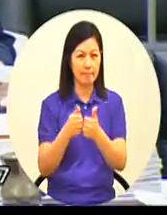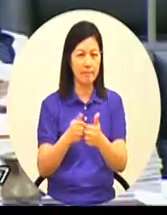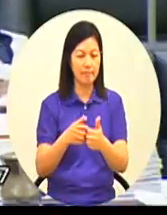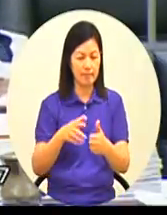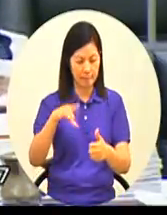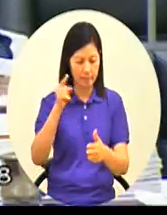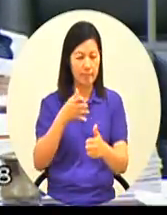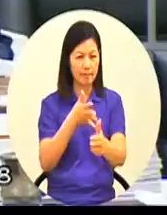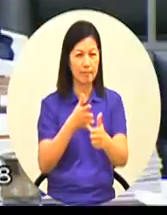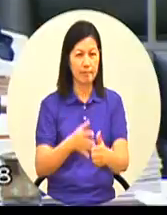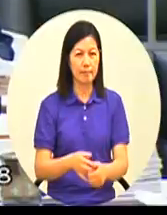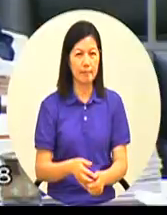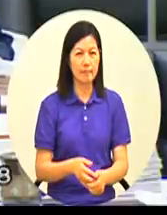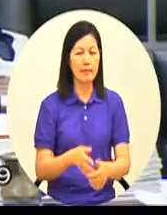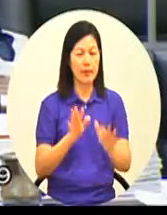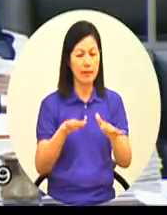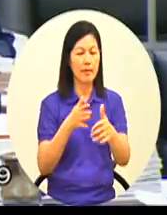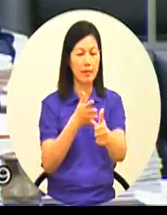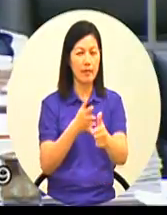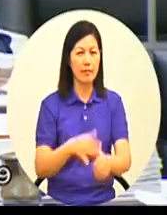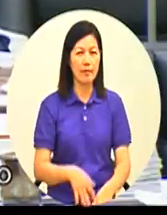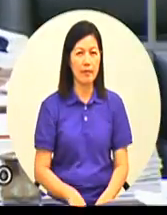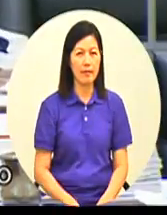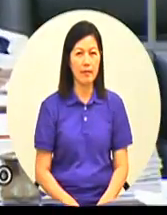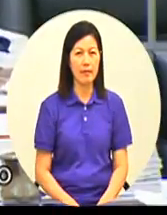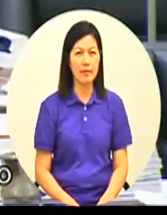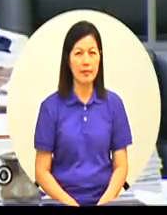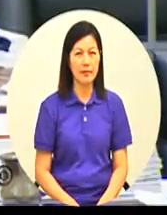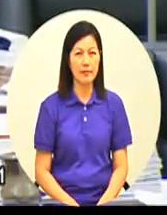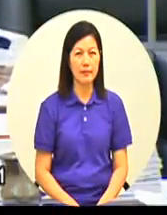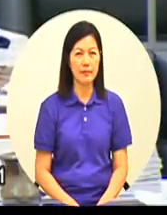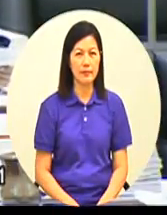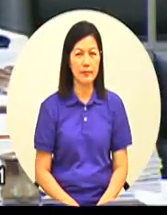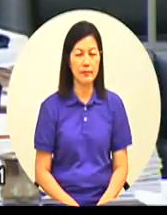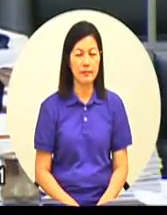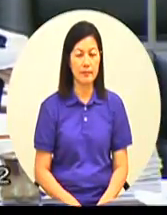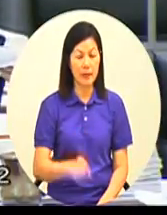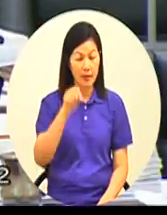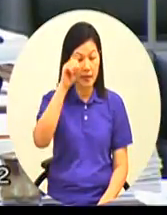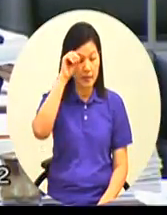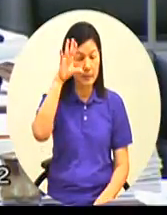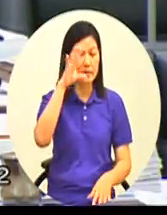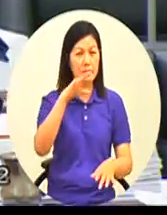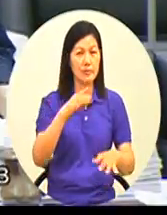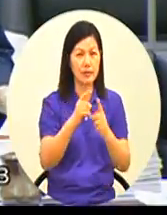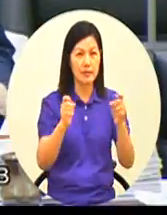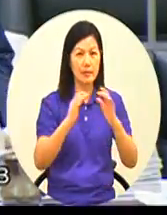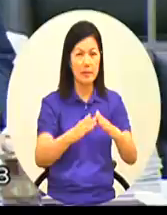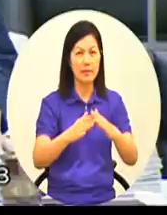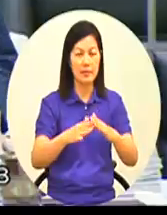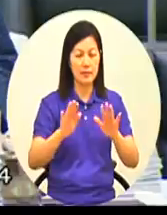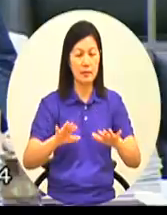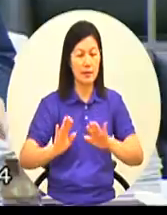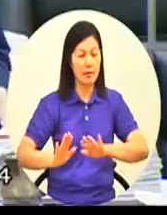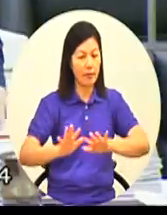我想要请教一下，我们的城智慧城市现在发展的程度是怎么样？